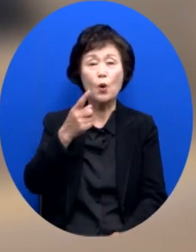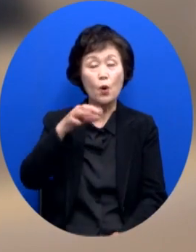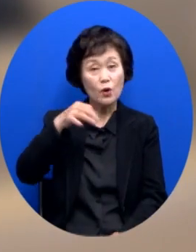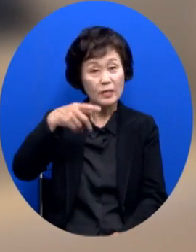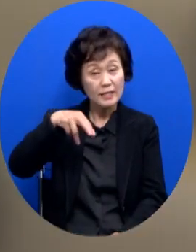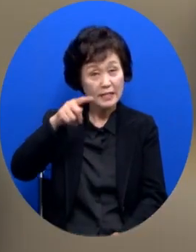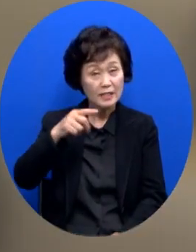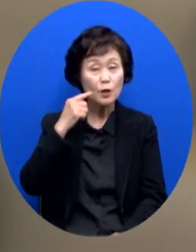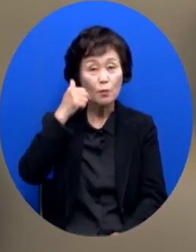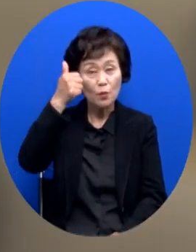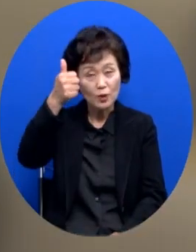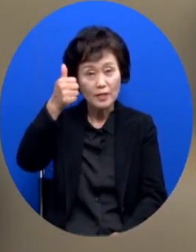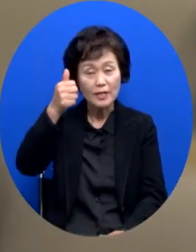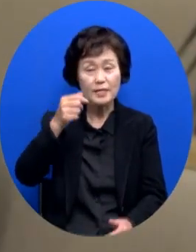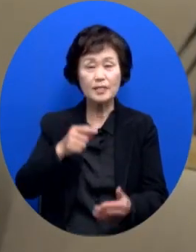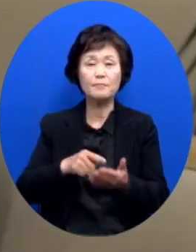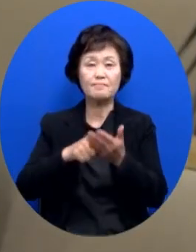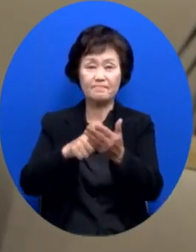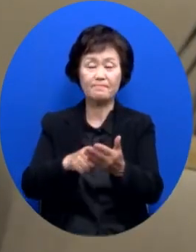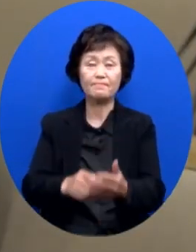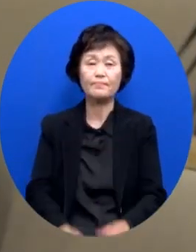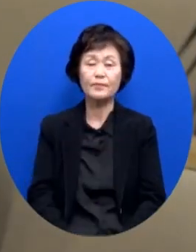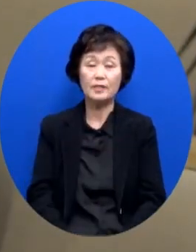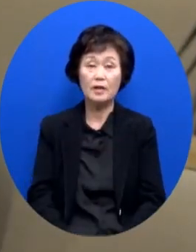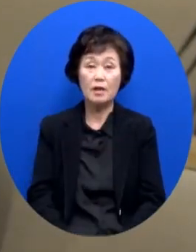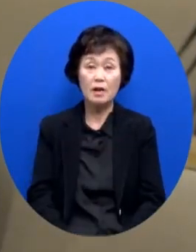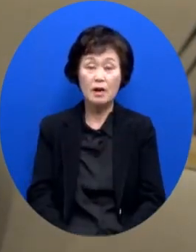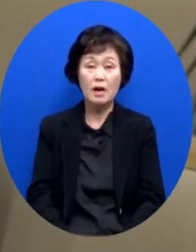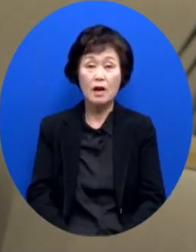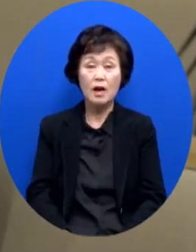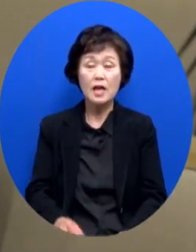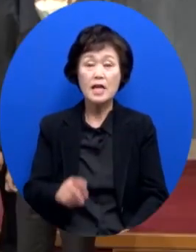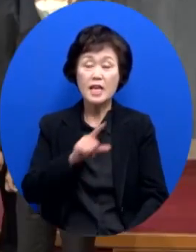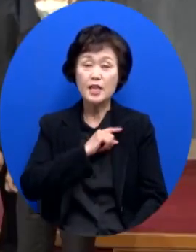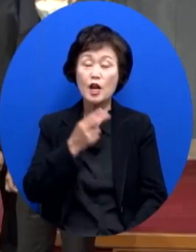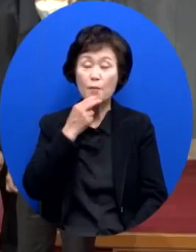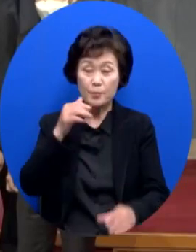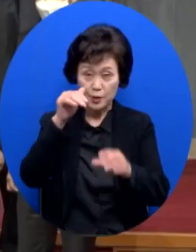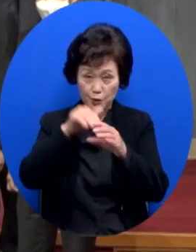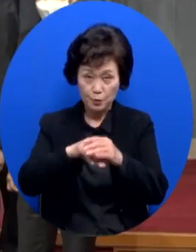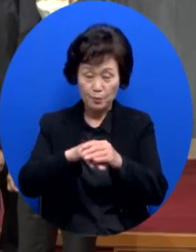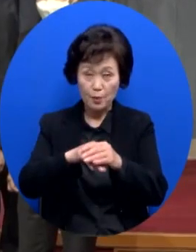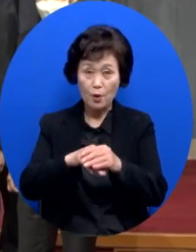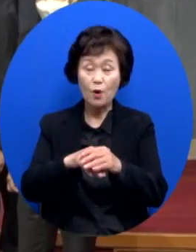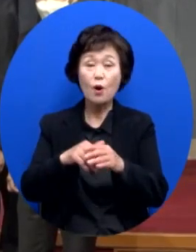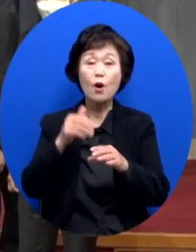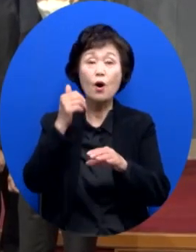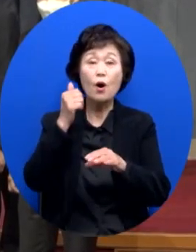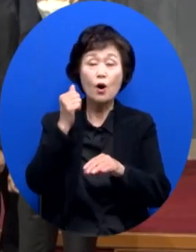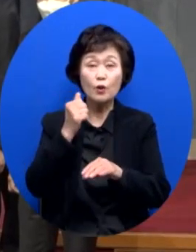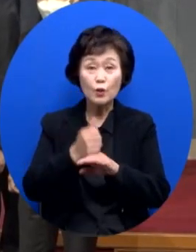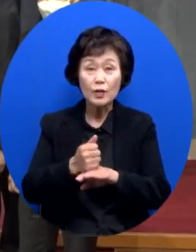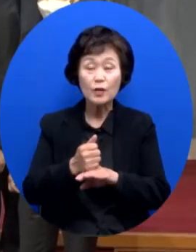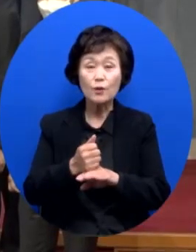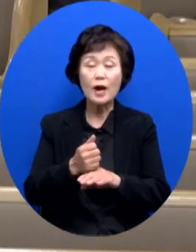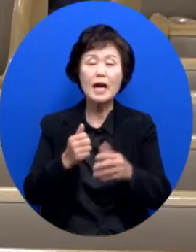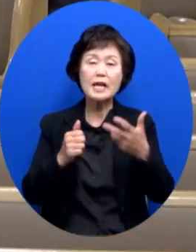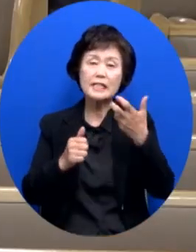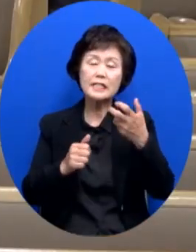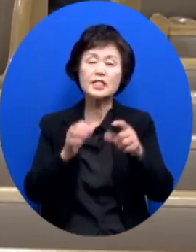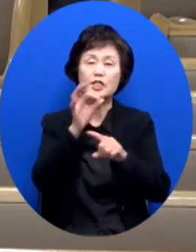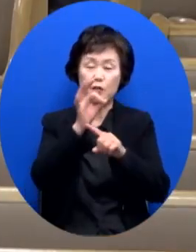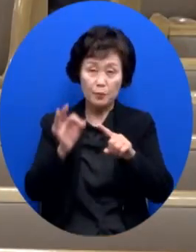목사가 단독 입후보했습니다. 단독이지만 무기명 투표를 거칩니다. 총회장과 총무는 득표수